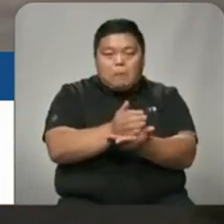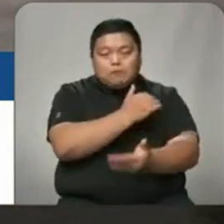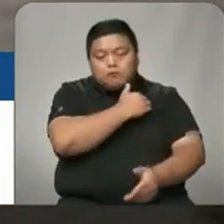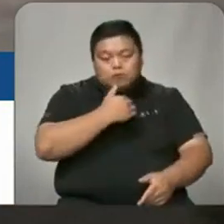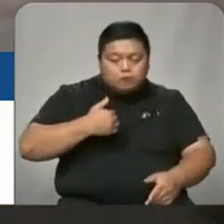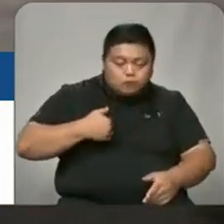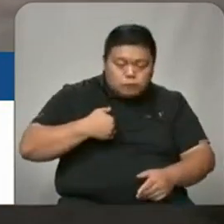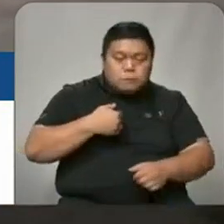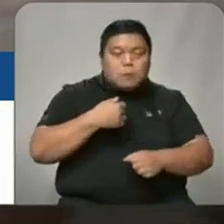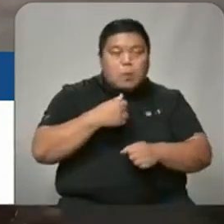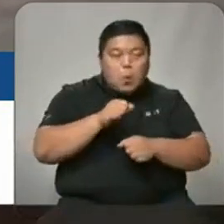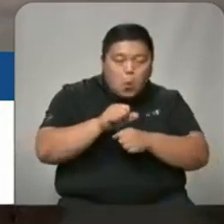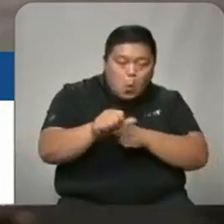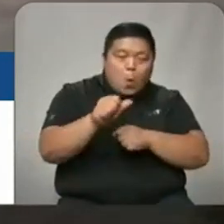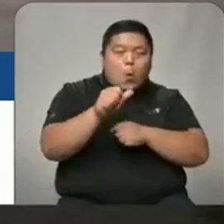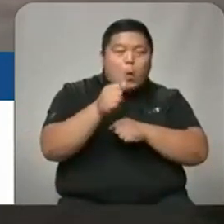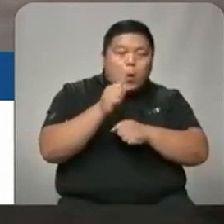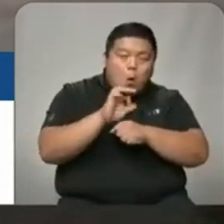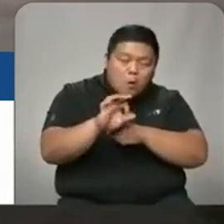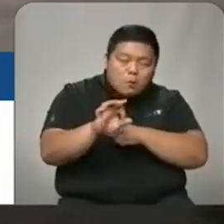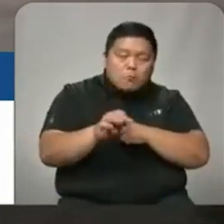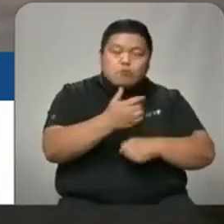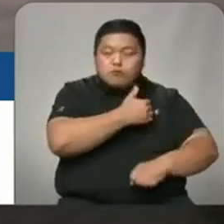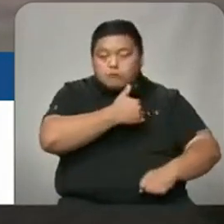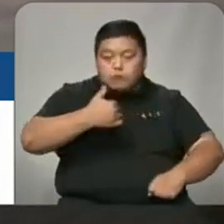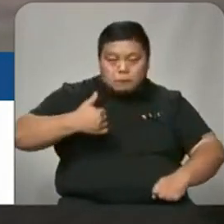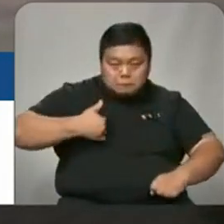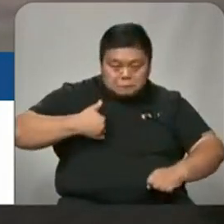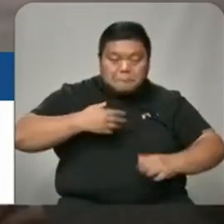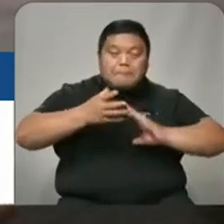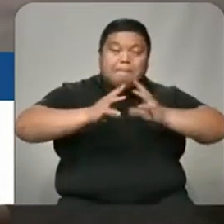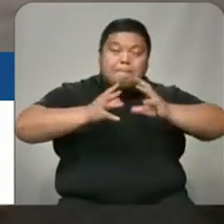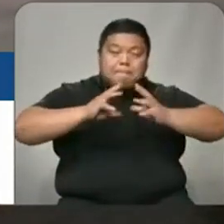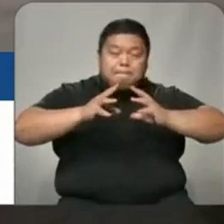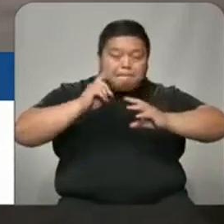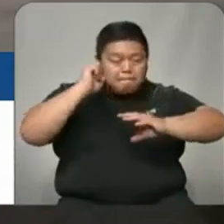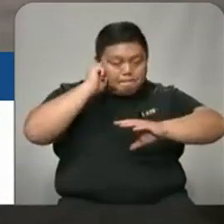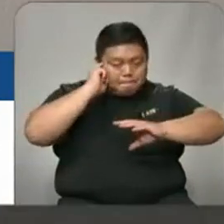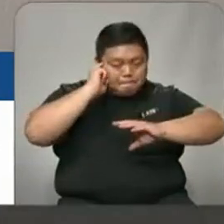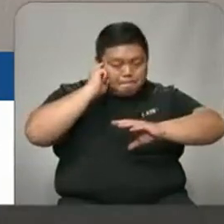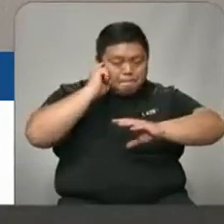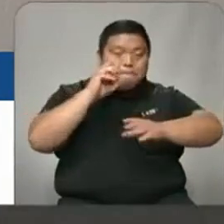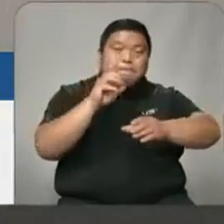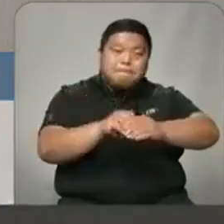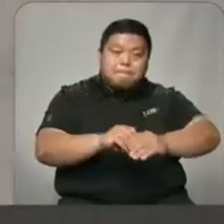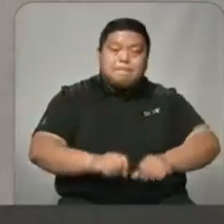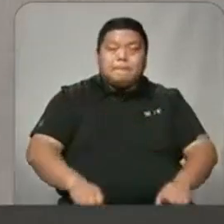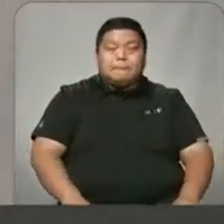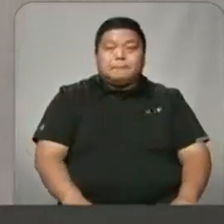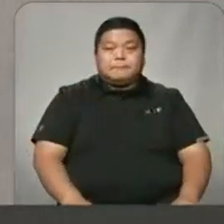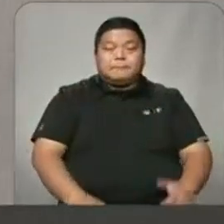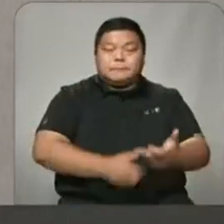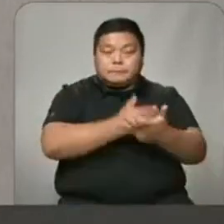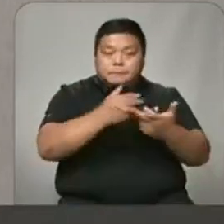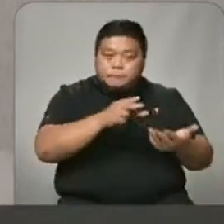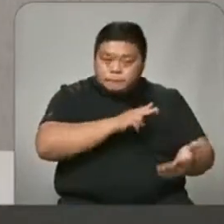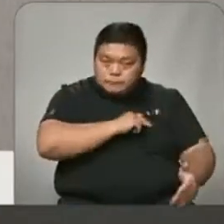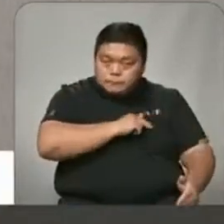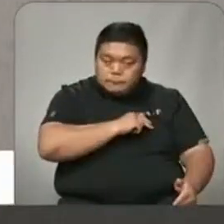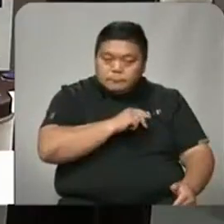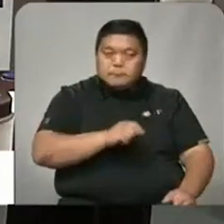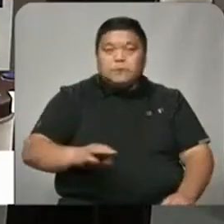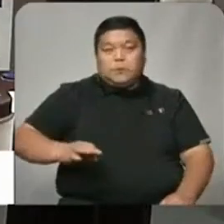지금부터라도 10년 후가 됐든 5년 후가 됐든 좀 길게 생각을 하셔서 강원도회와